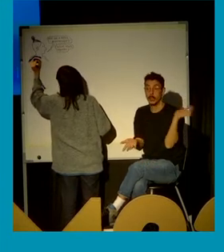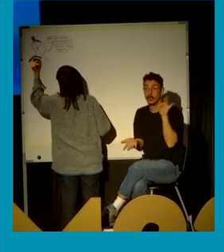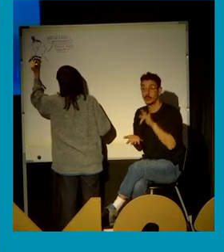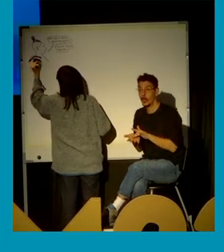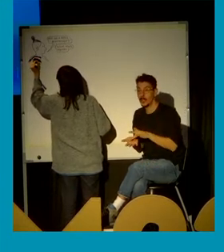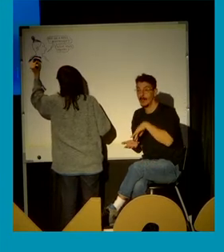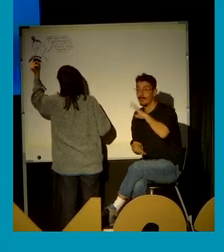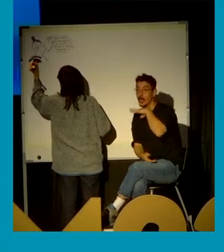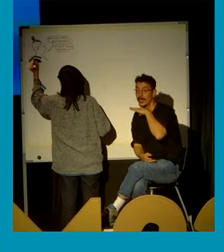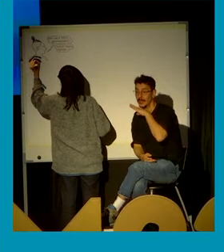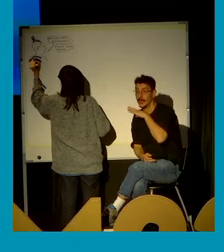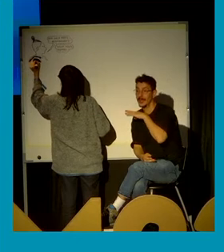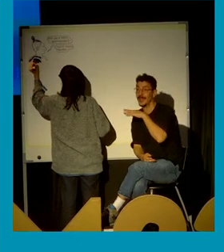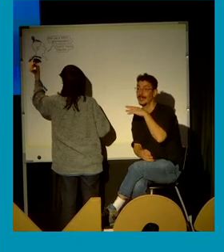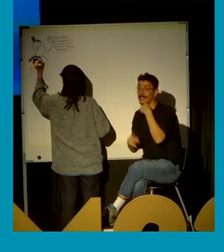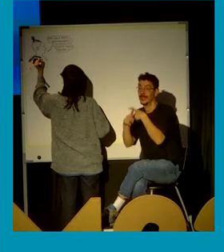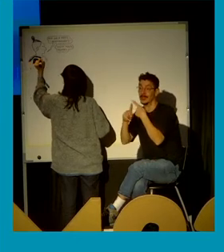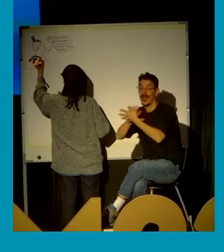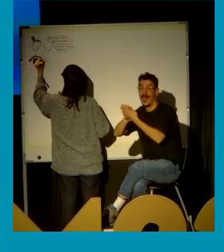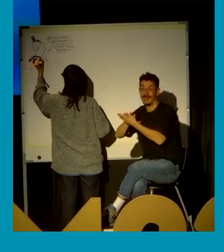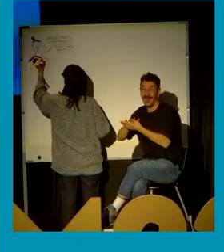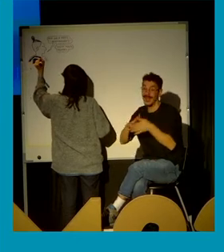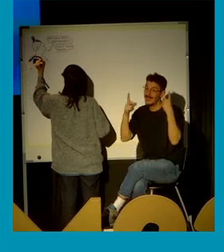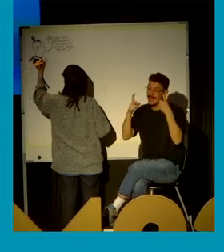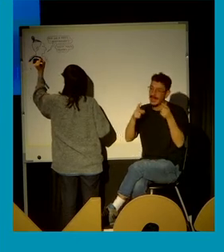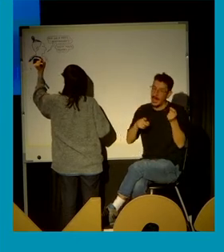Nerea? Tu ens escoltes?